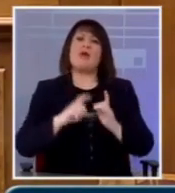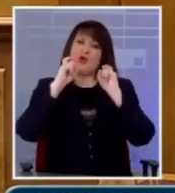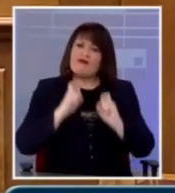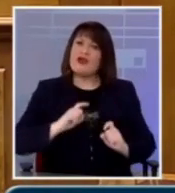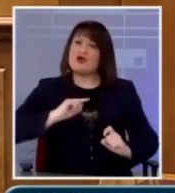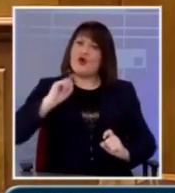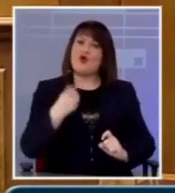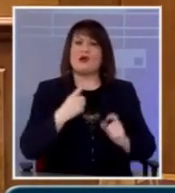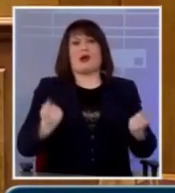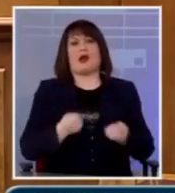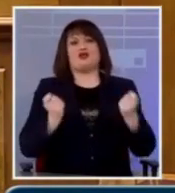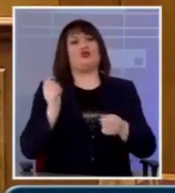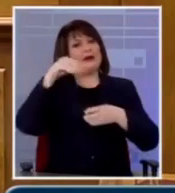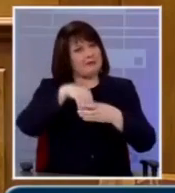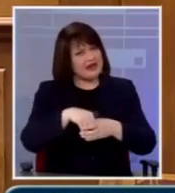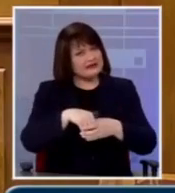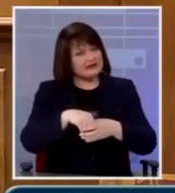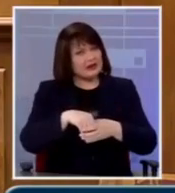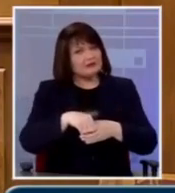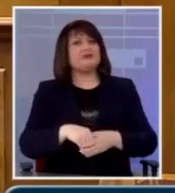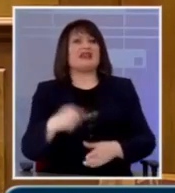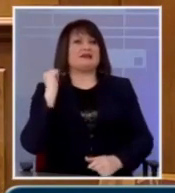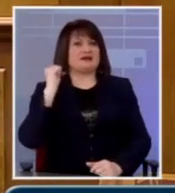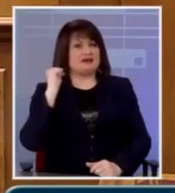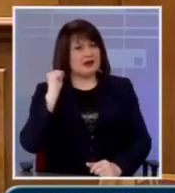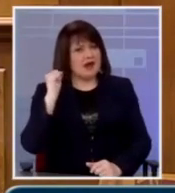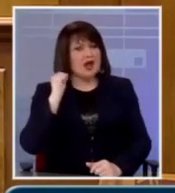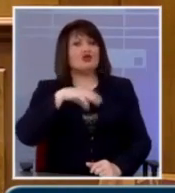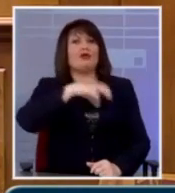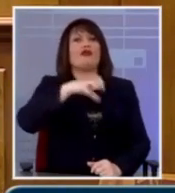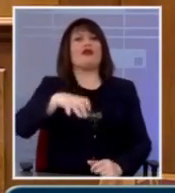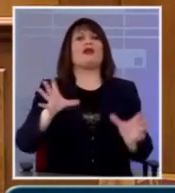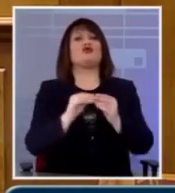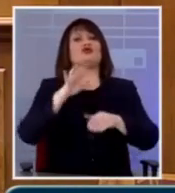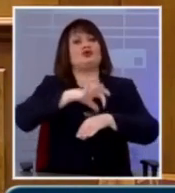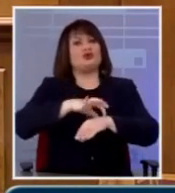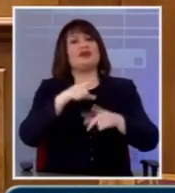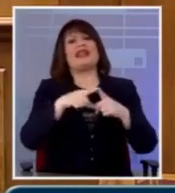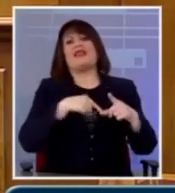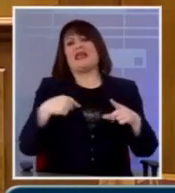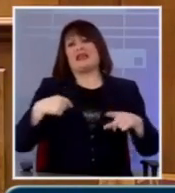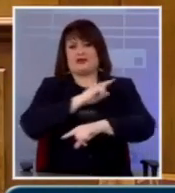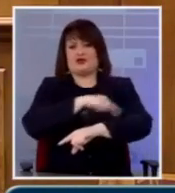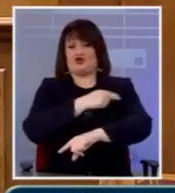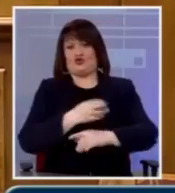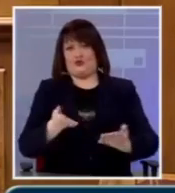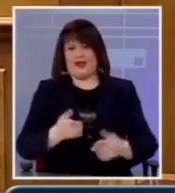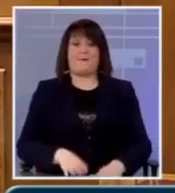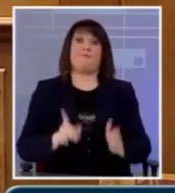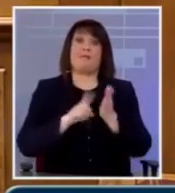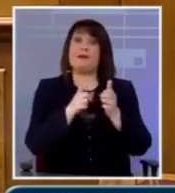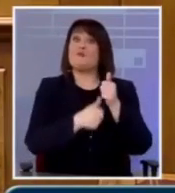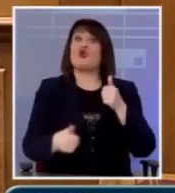πρωτοστατήσουν οι εργαζόμενοι στο σύστημα, τα συνδικάτα, οι φορείς των ασθενών και οι ειδικοί των νοσοκομείων. Πρέπει να είναι